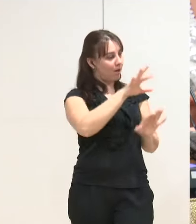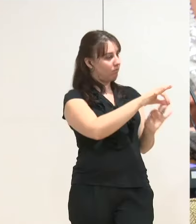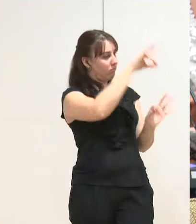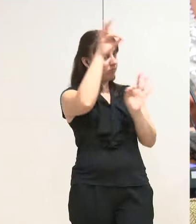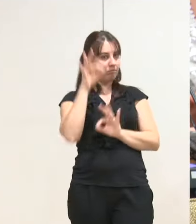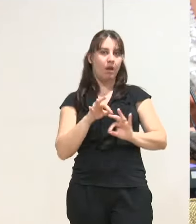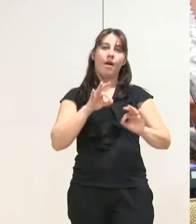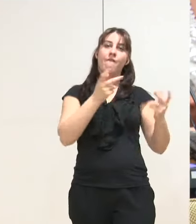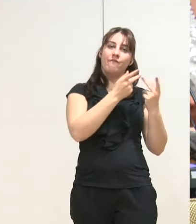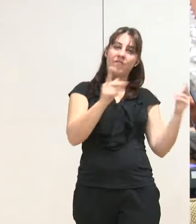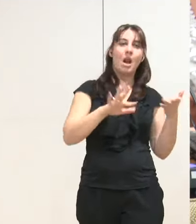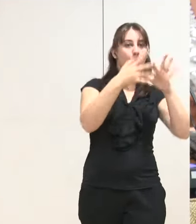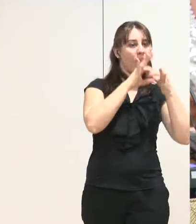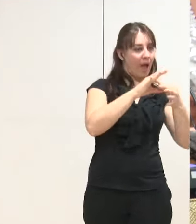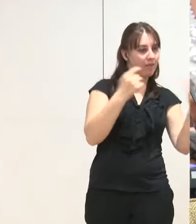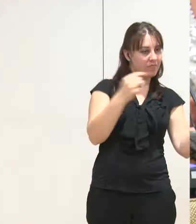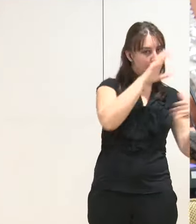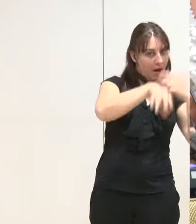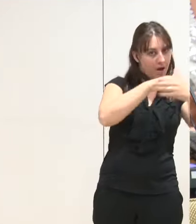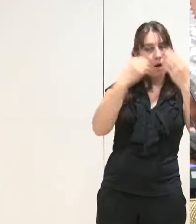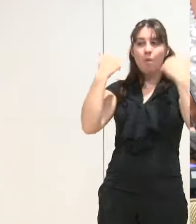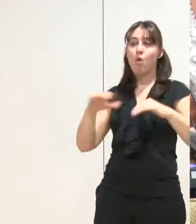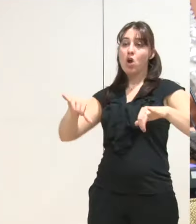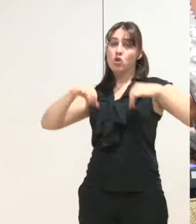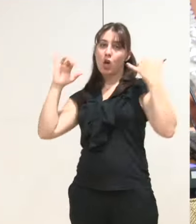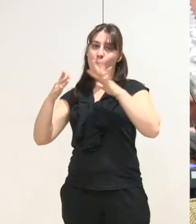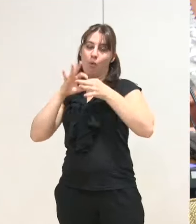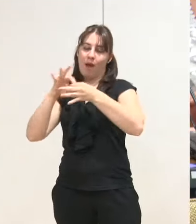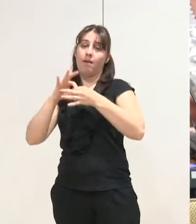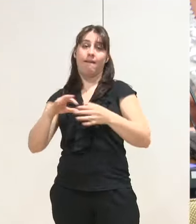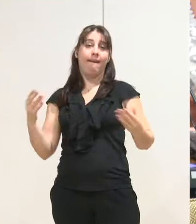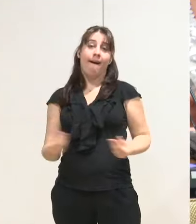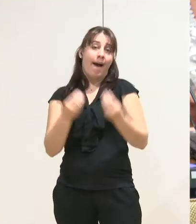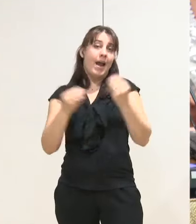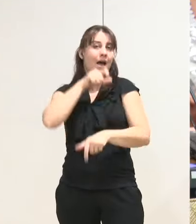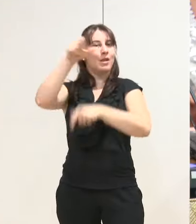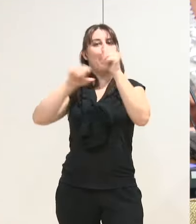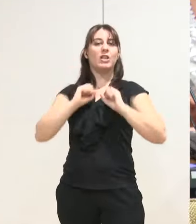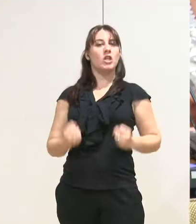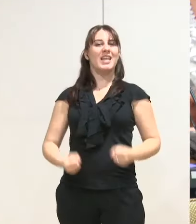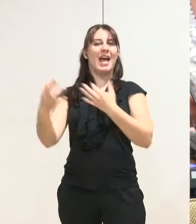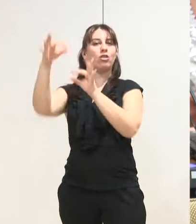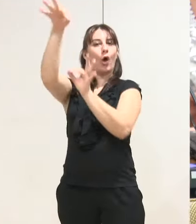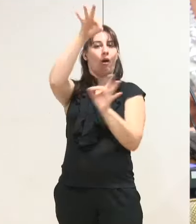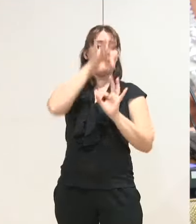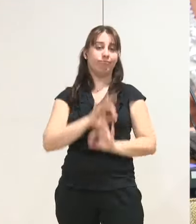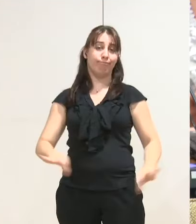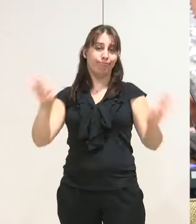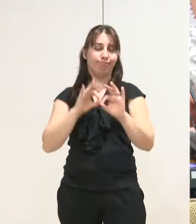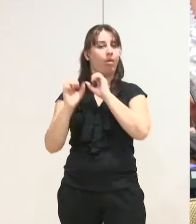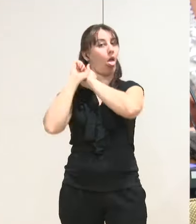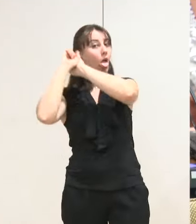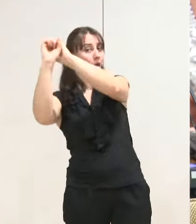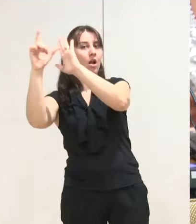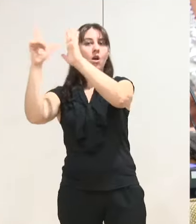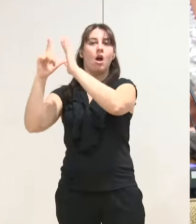moi un débat sur les jeunes et la montagne hélas les sénateurs ne sont pas venus écouter nos débats pris par le débat parlementaire sur le projet de loi de